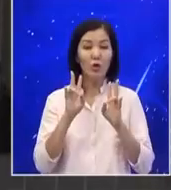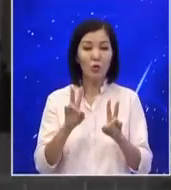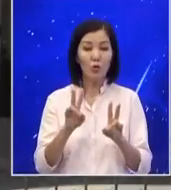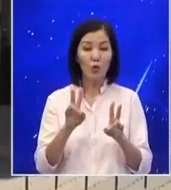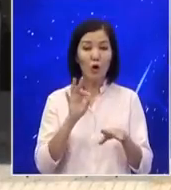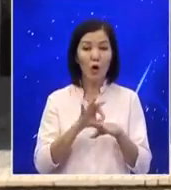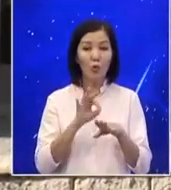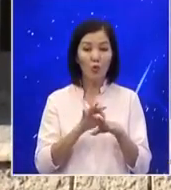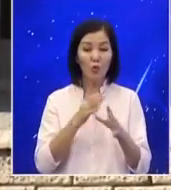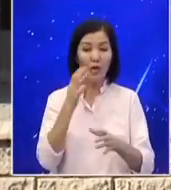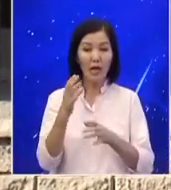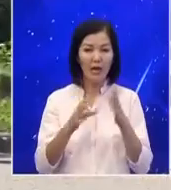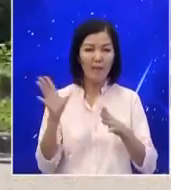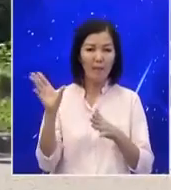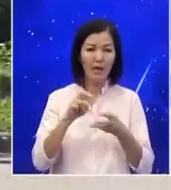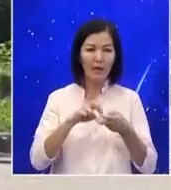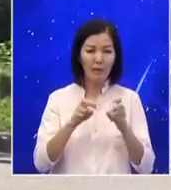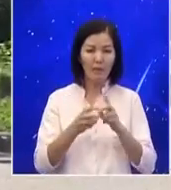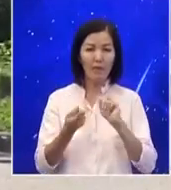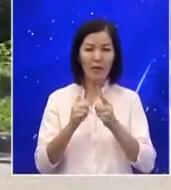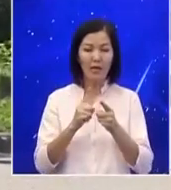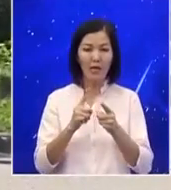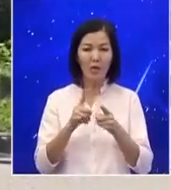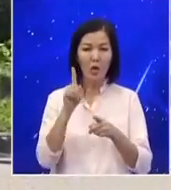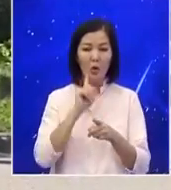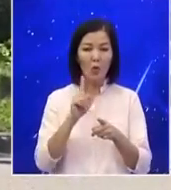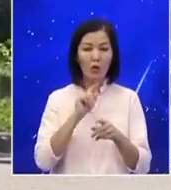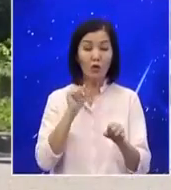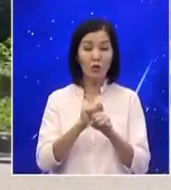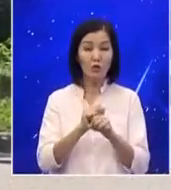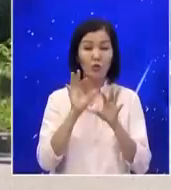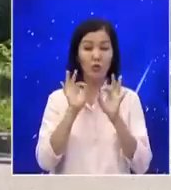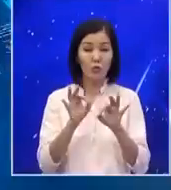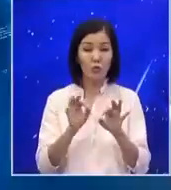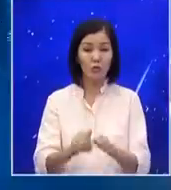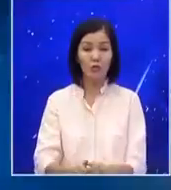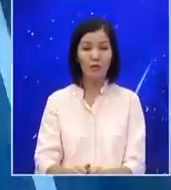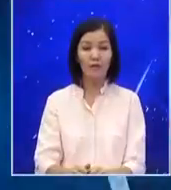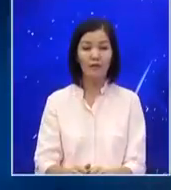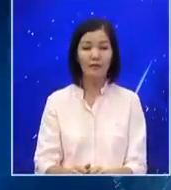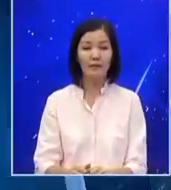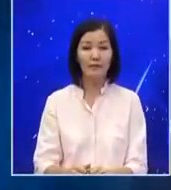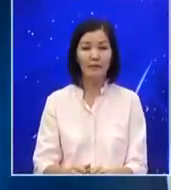жаханды әбігерге салған тұста көпшілік жиындарды уақытша тоқтата тұрған жөн дейді мамандар.